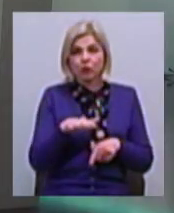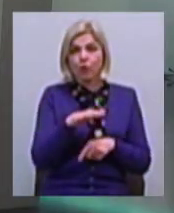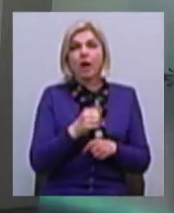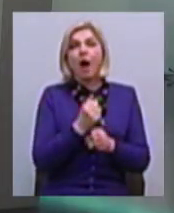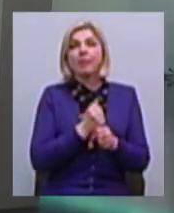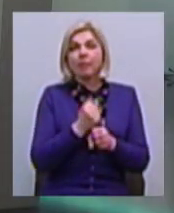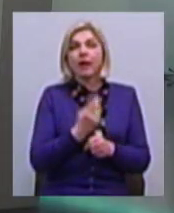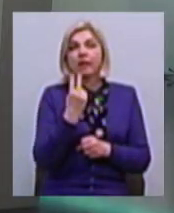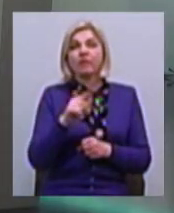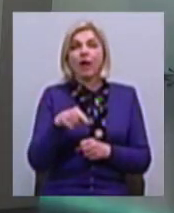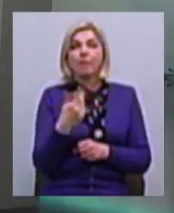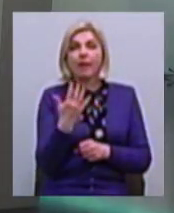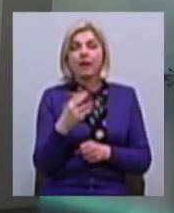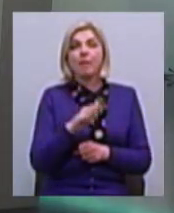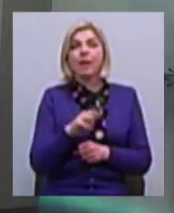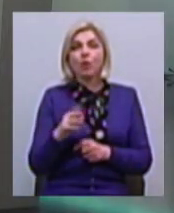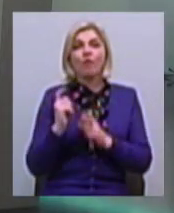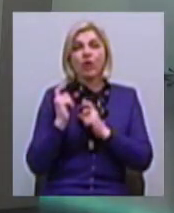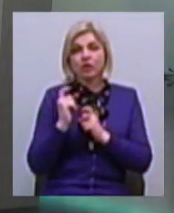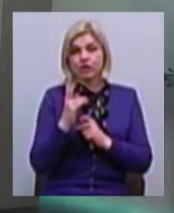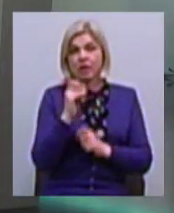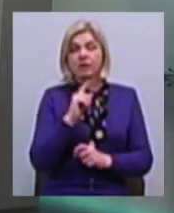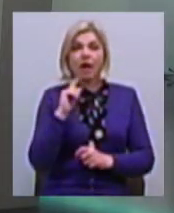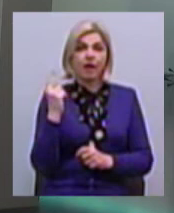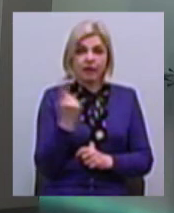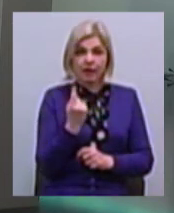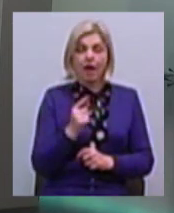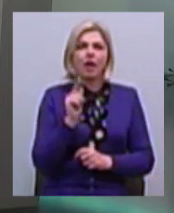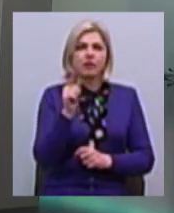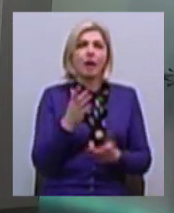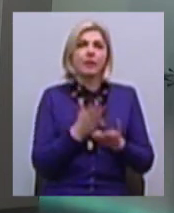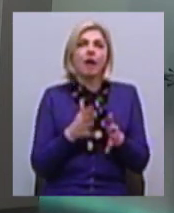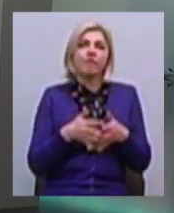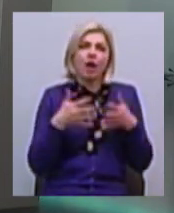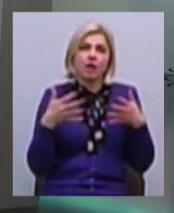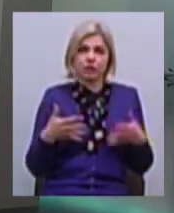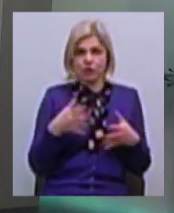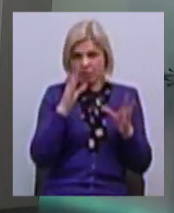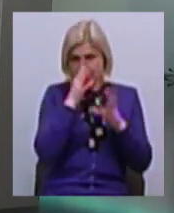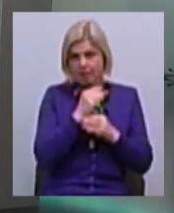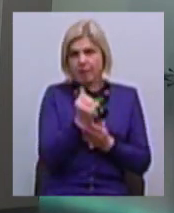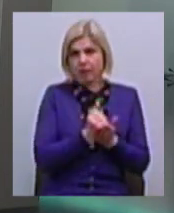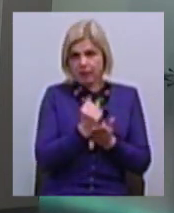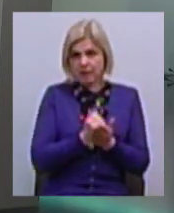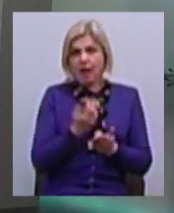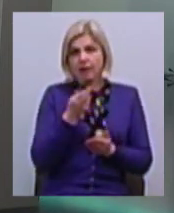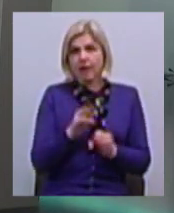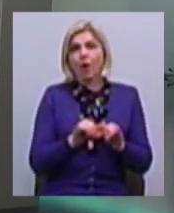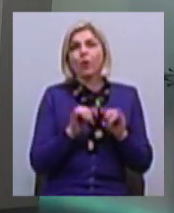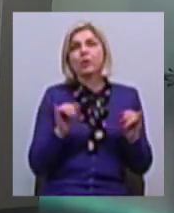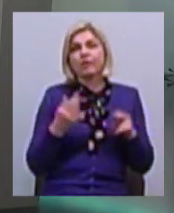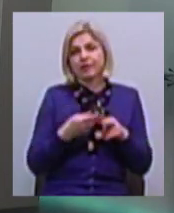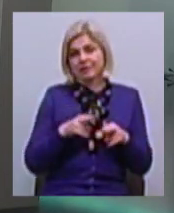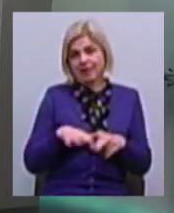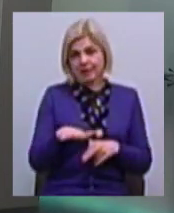2,5 мільйона вантажів на рік, там є великий, величезний потенціал для розвитку цієї території, і в